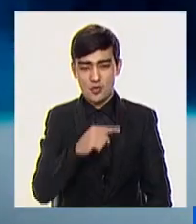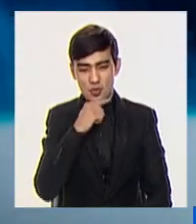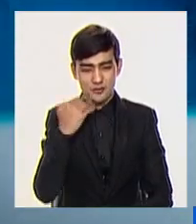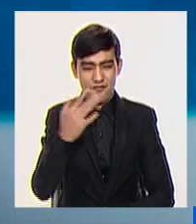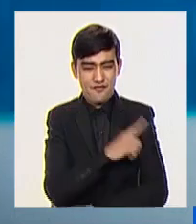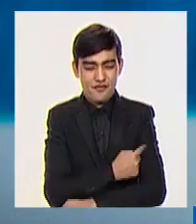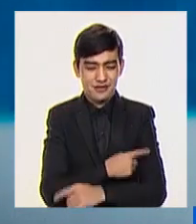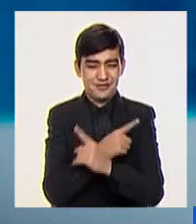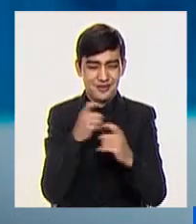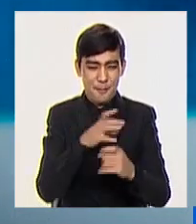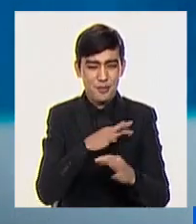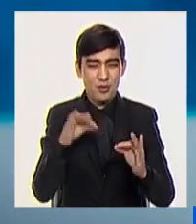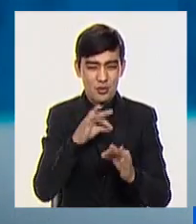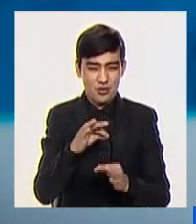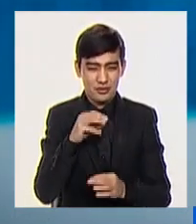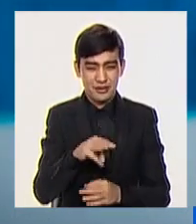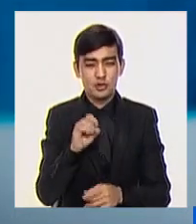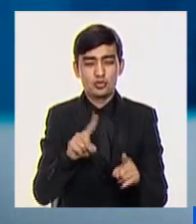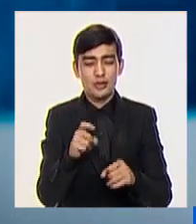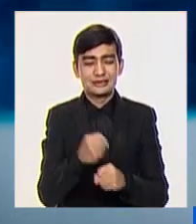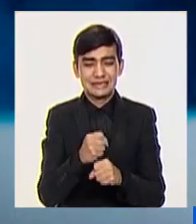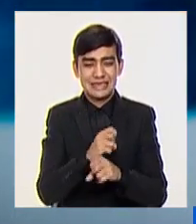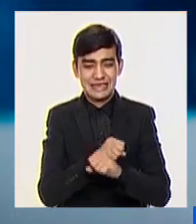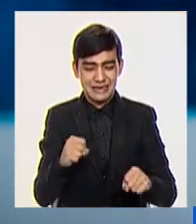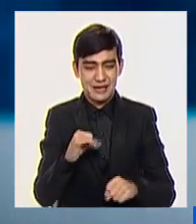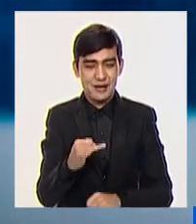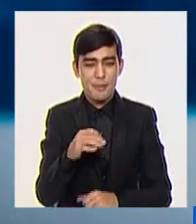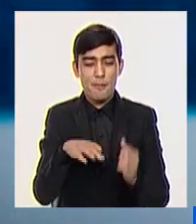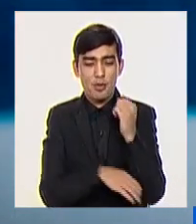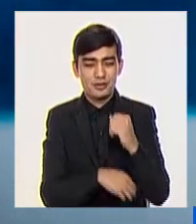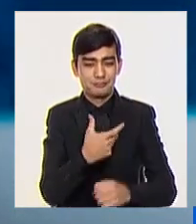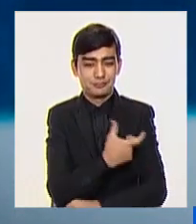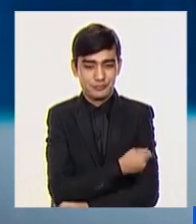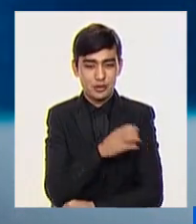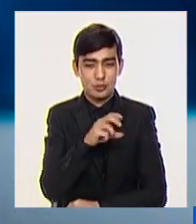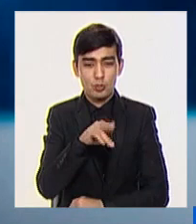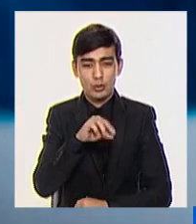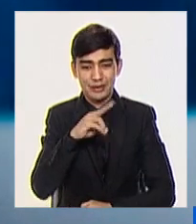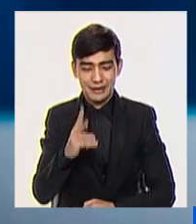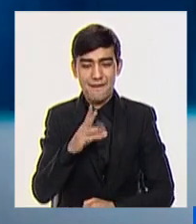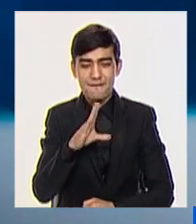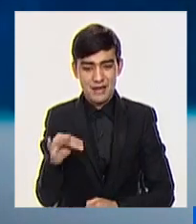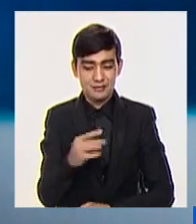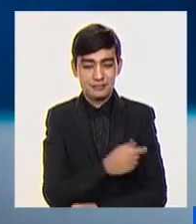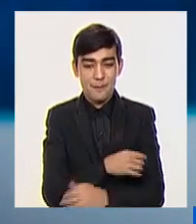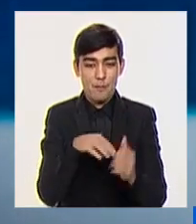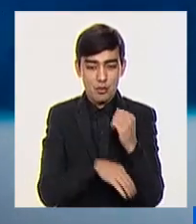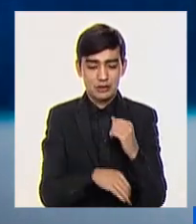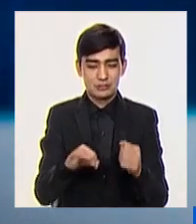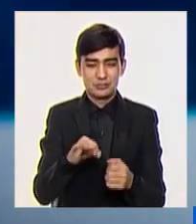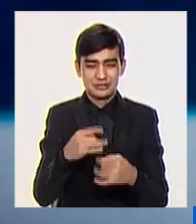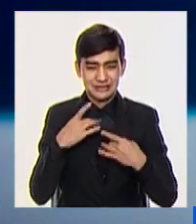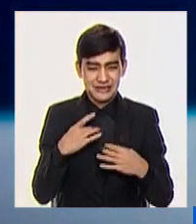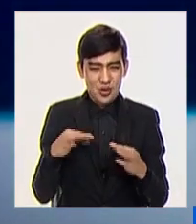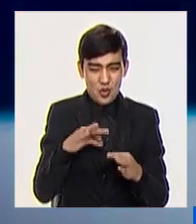Российские врачи рассказали о том, что нельзя делать после вакцинации от ковид спутником ВИ. Не рекомендуется попадать в